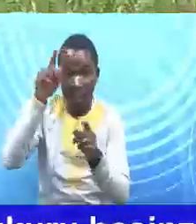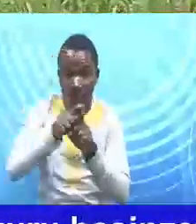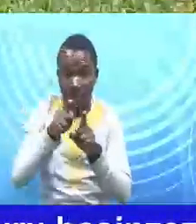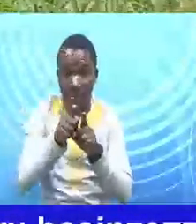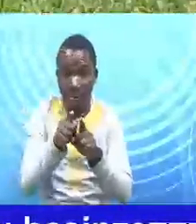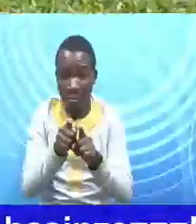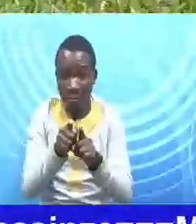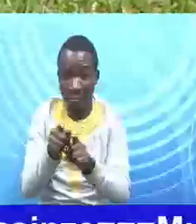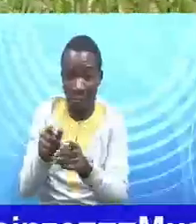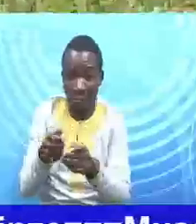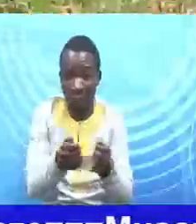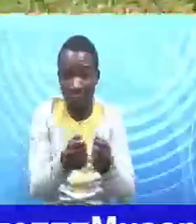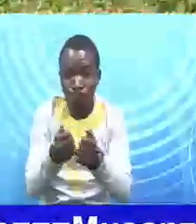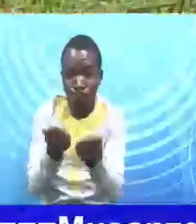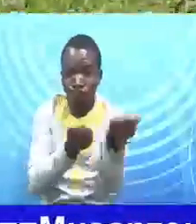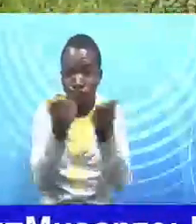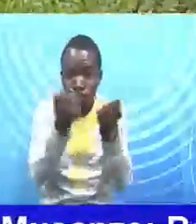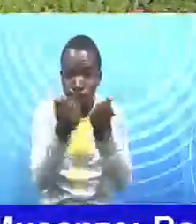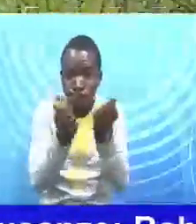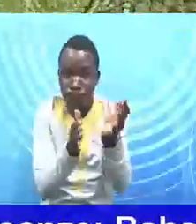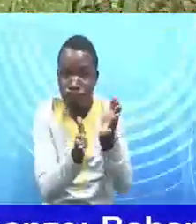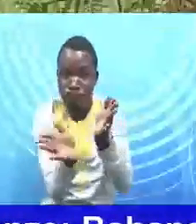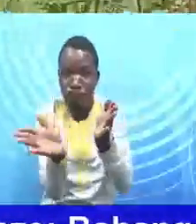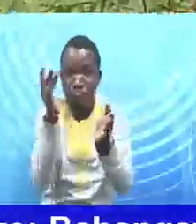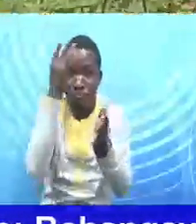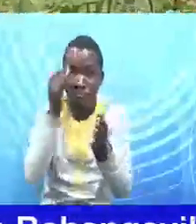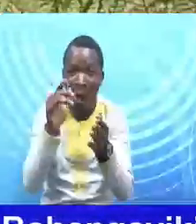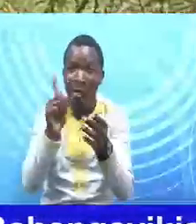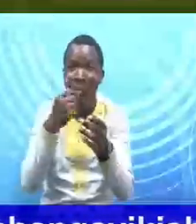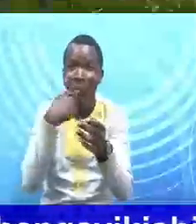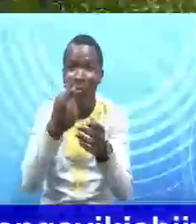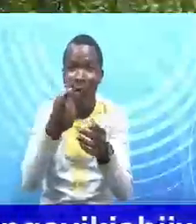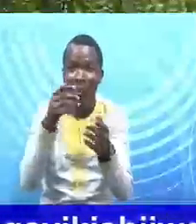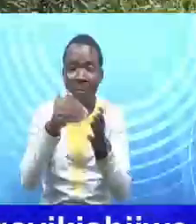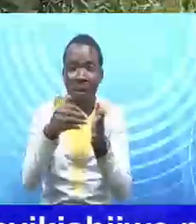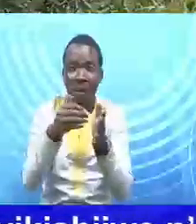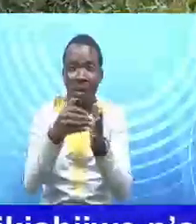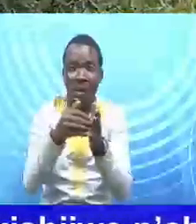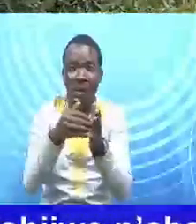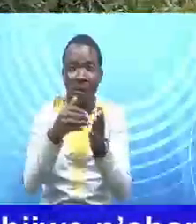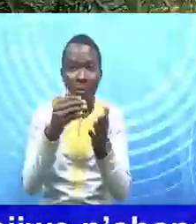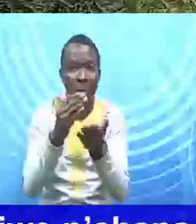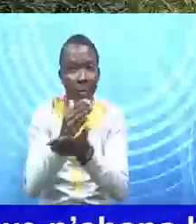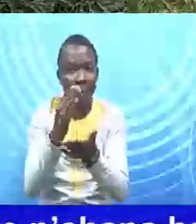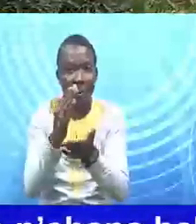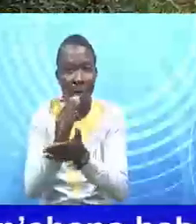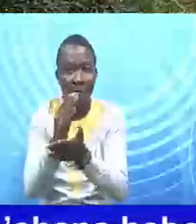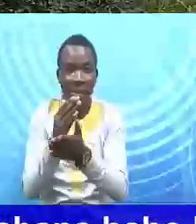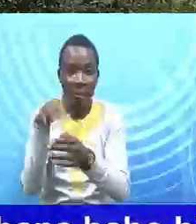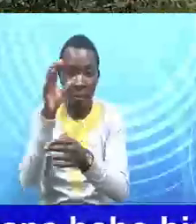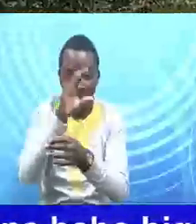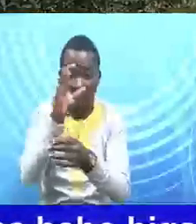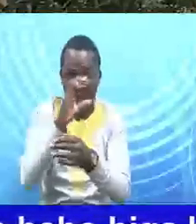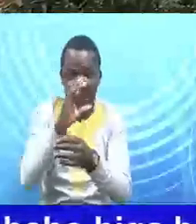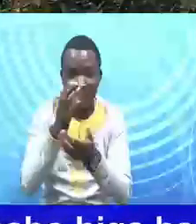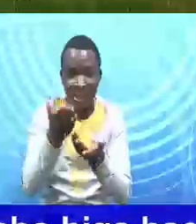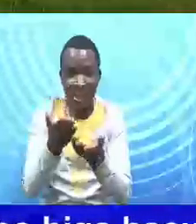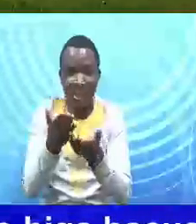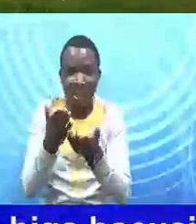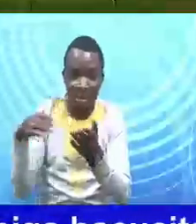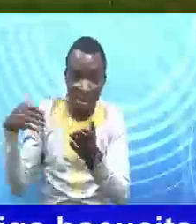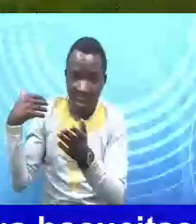urabibengana kubera icyo udahagaze ngo umubwire izo mbogamizi. Aha gare wari twa ubuzima nyine no guhigaye kujya wari gare nyine akaguca